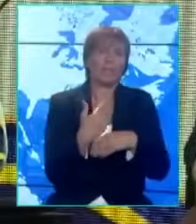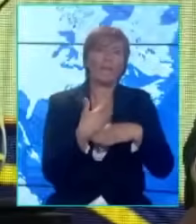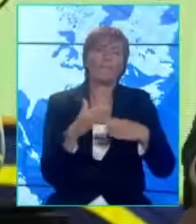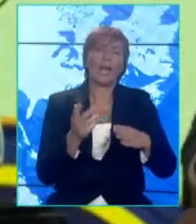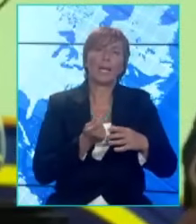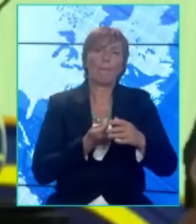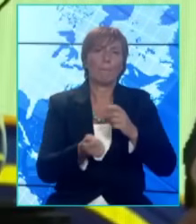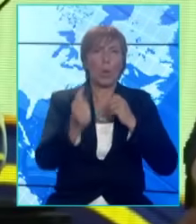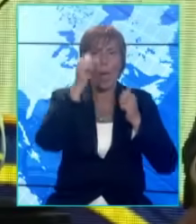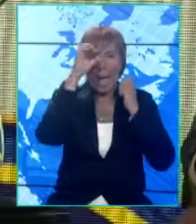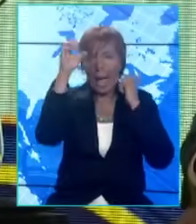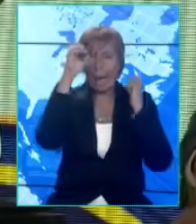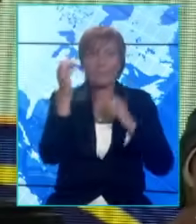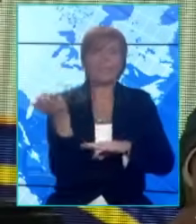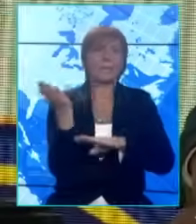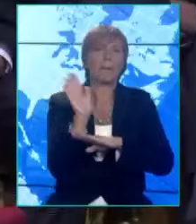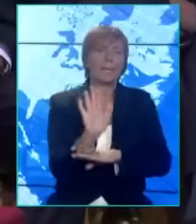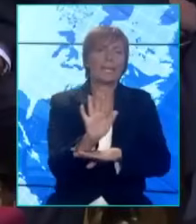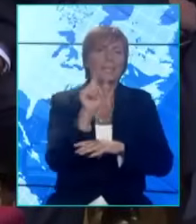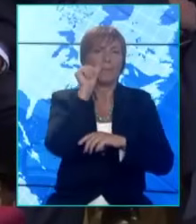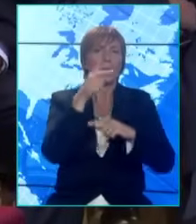broj ambasada i evo predstavnika međunarodnih